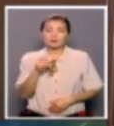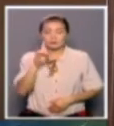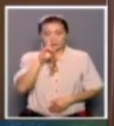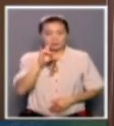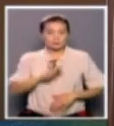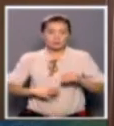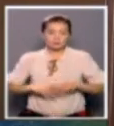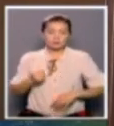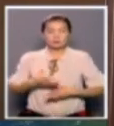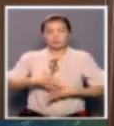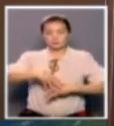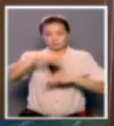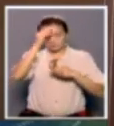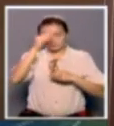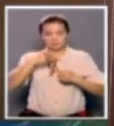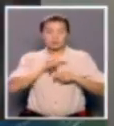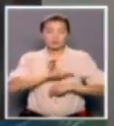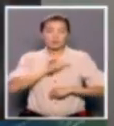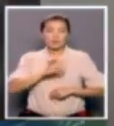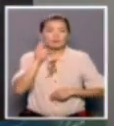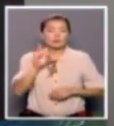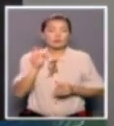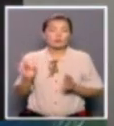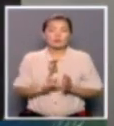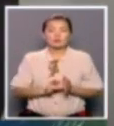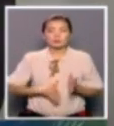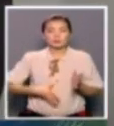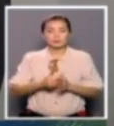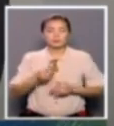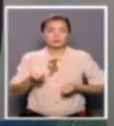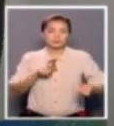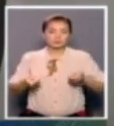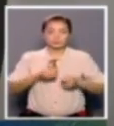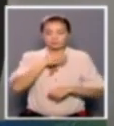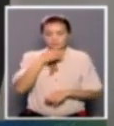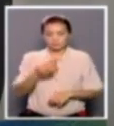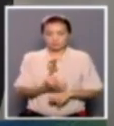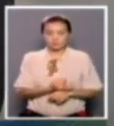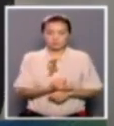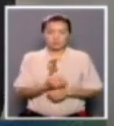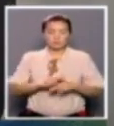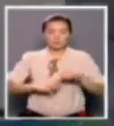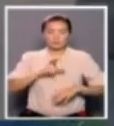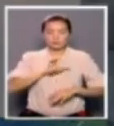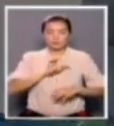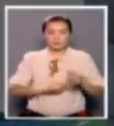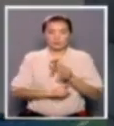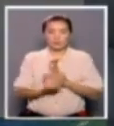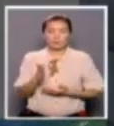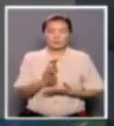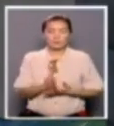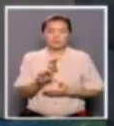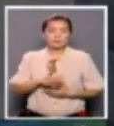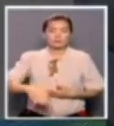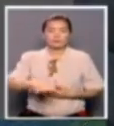мұнайшы маман тарын менгерген ол, еңбек жолын Алматы қаласында инвестициялық саясат департаментінің жетекші қызметінен бастаған.